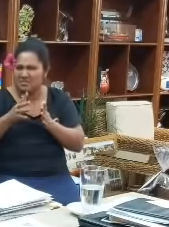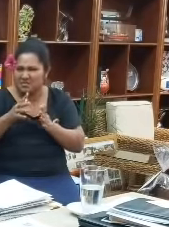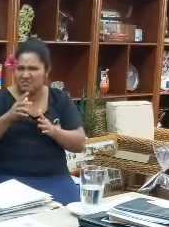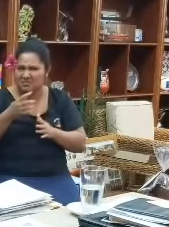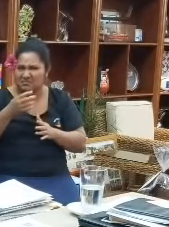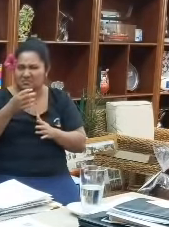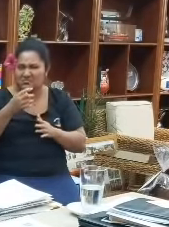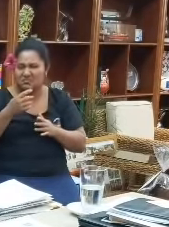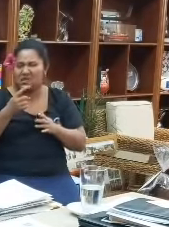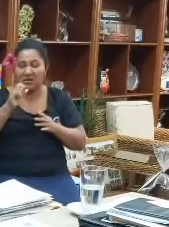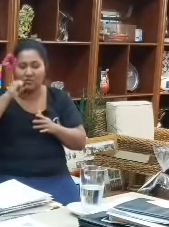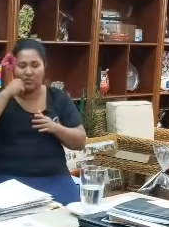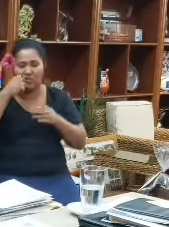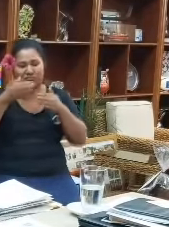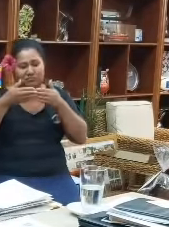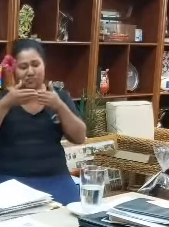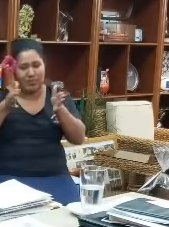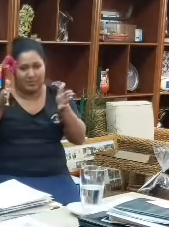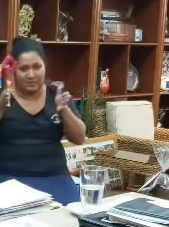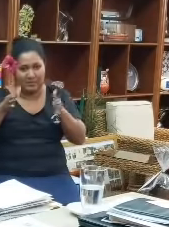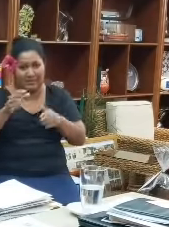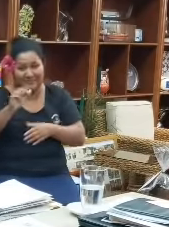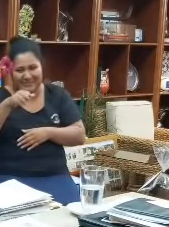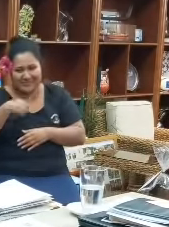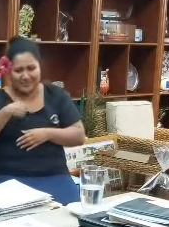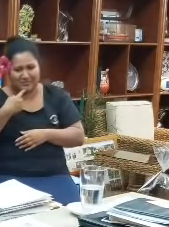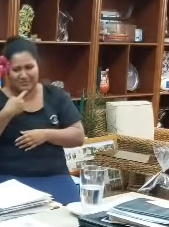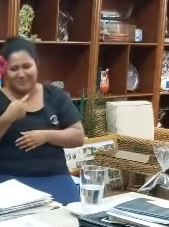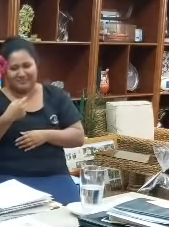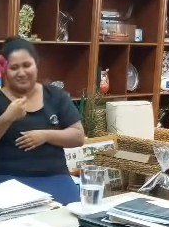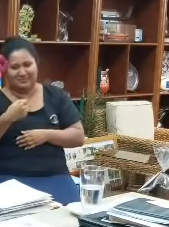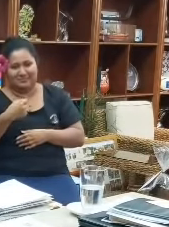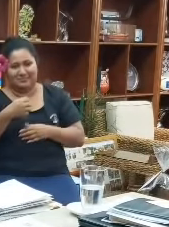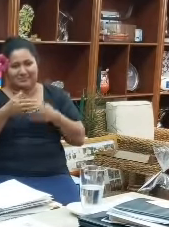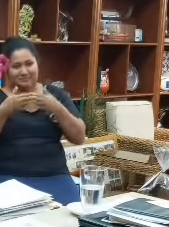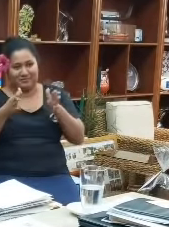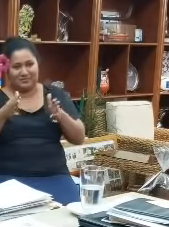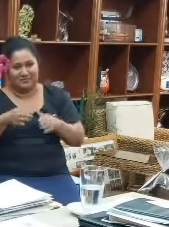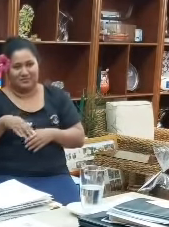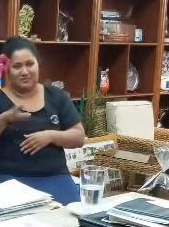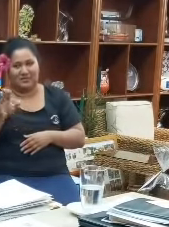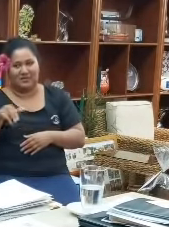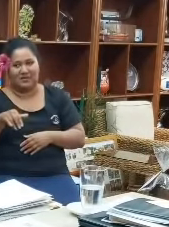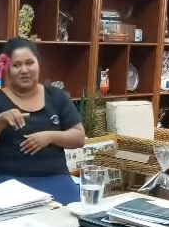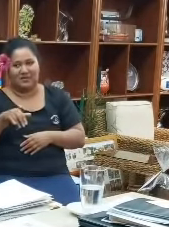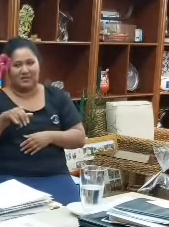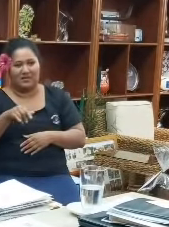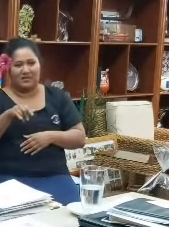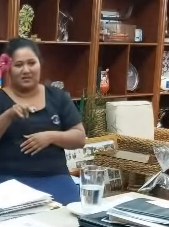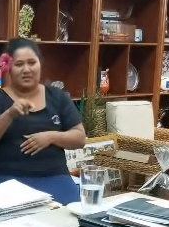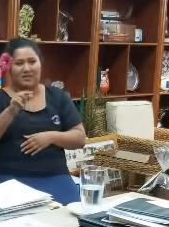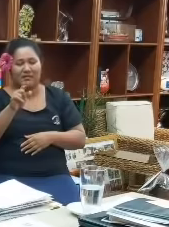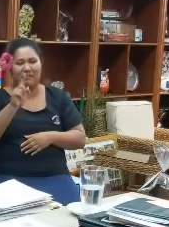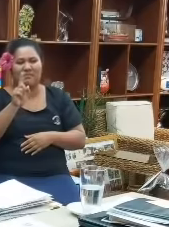e. E o te lefa yatun tala lo lea. O e anale upu. I